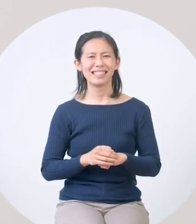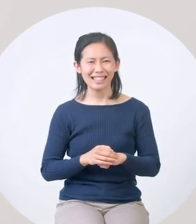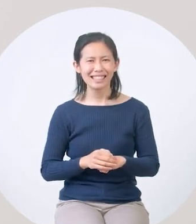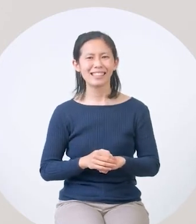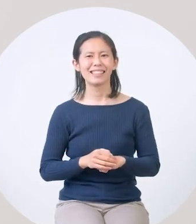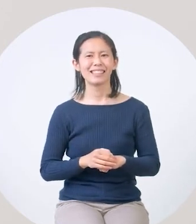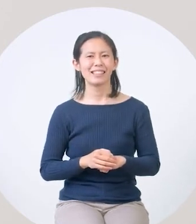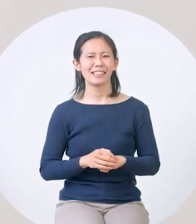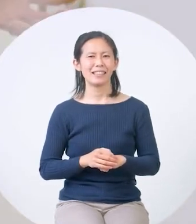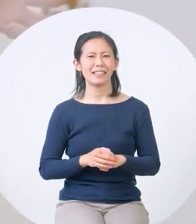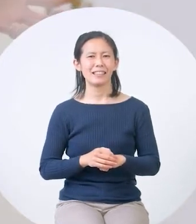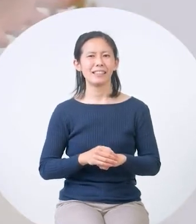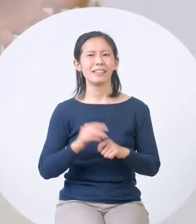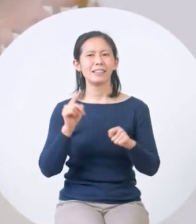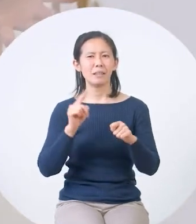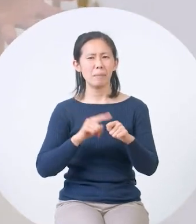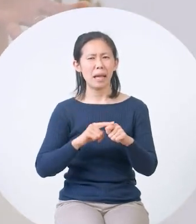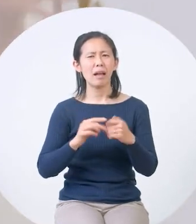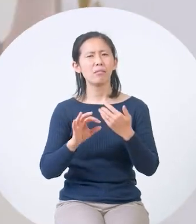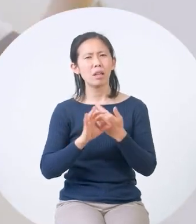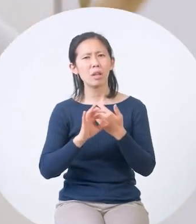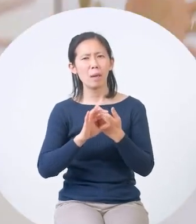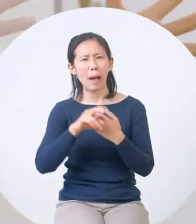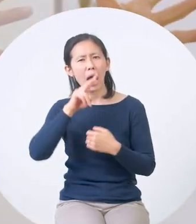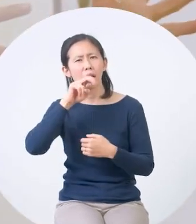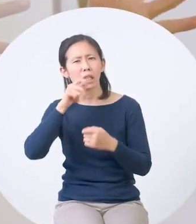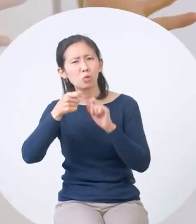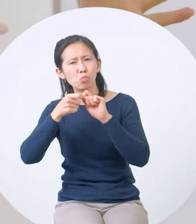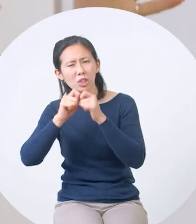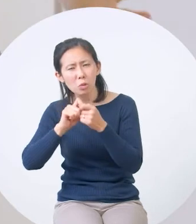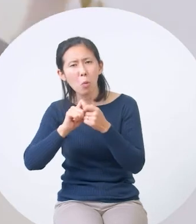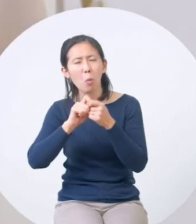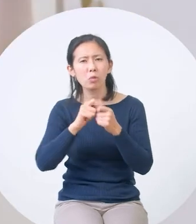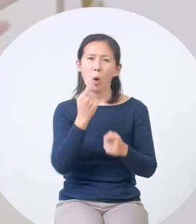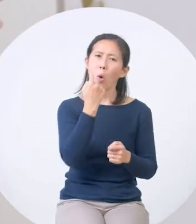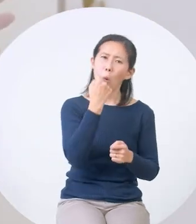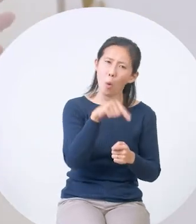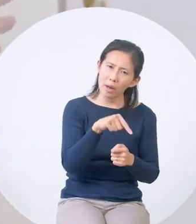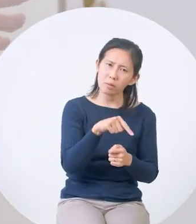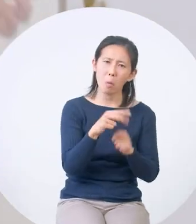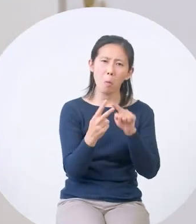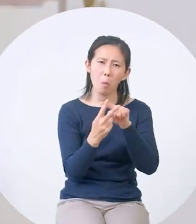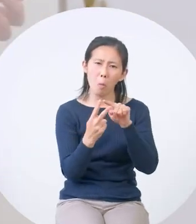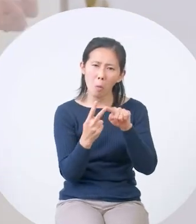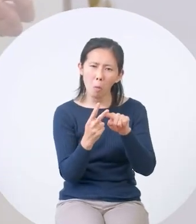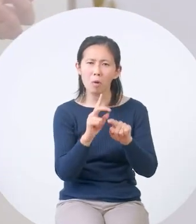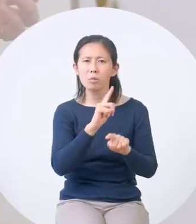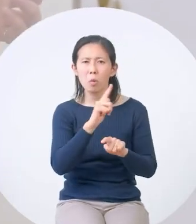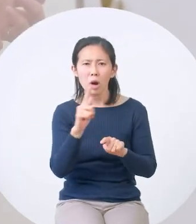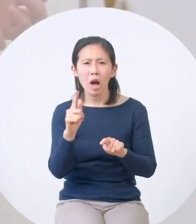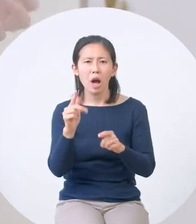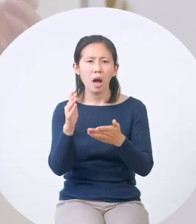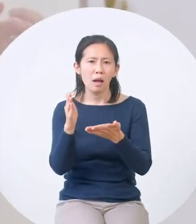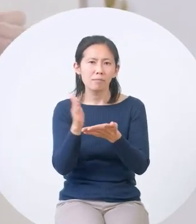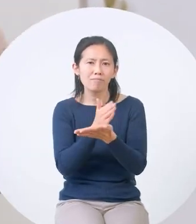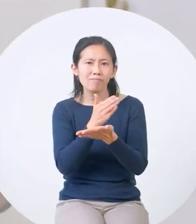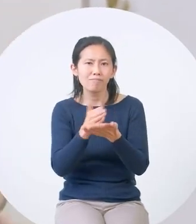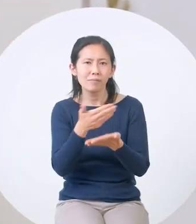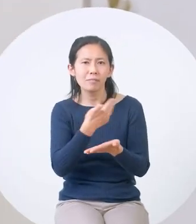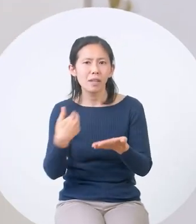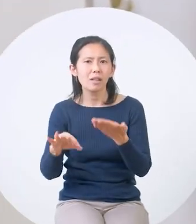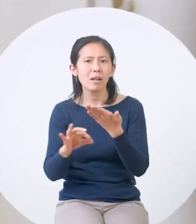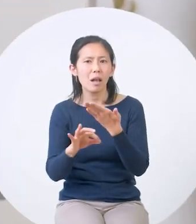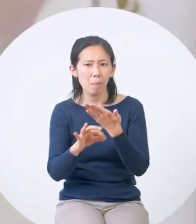なので、でもまあグレーとオフホワイトとか、そこのコントラストが効けば、は